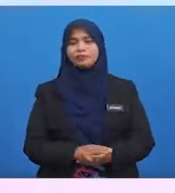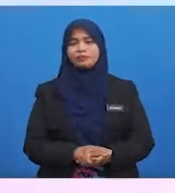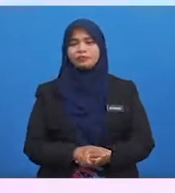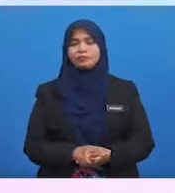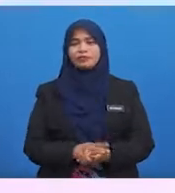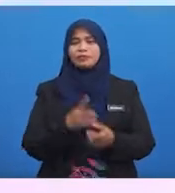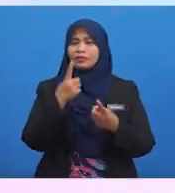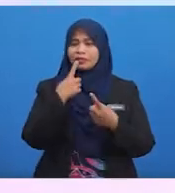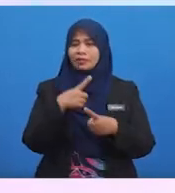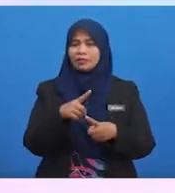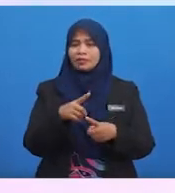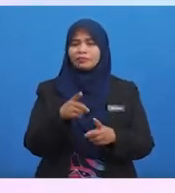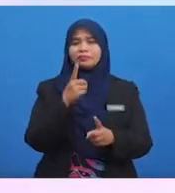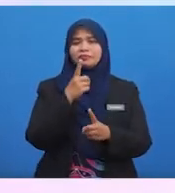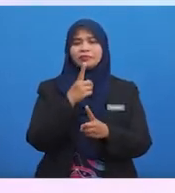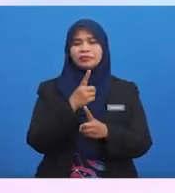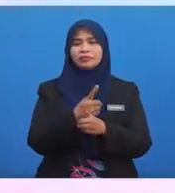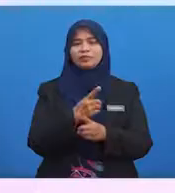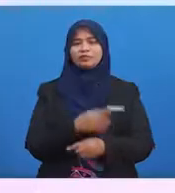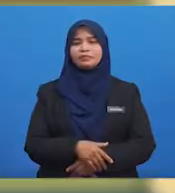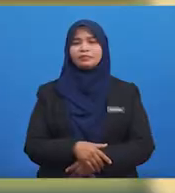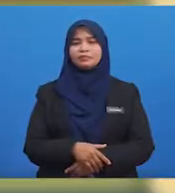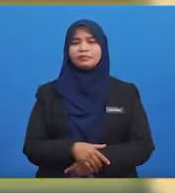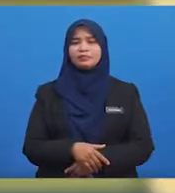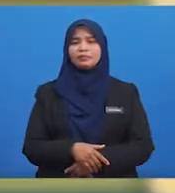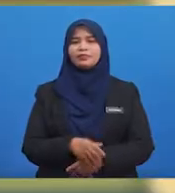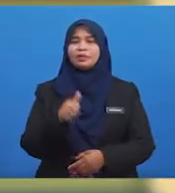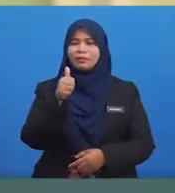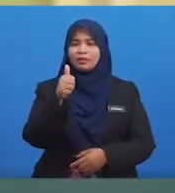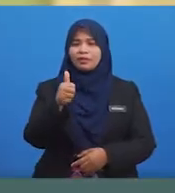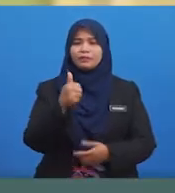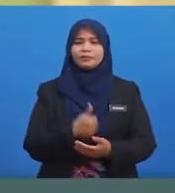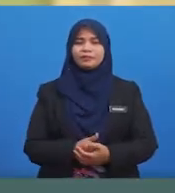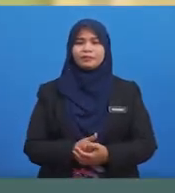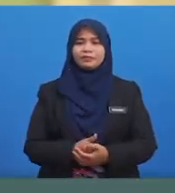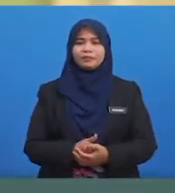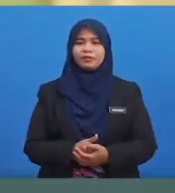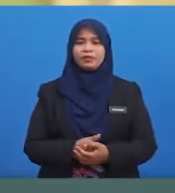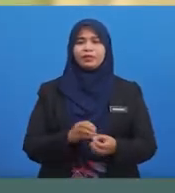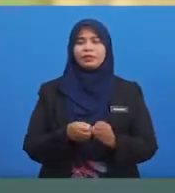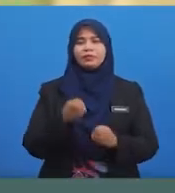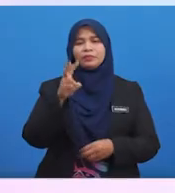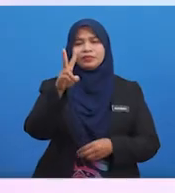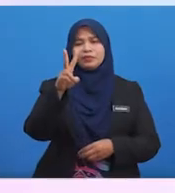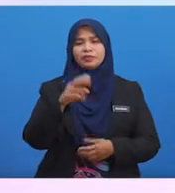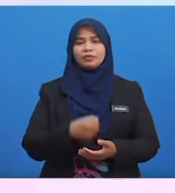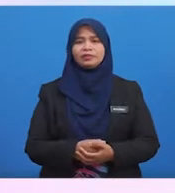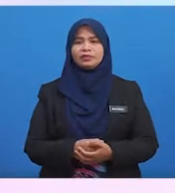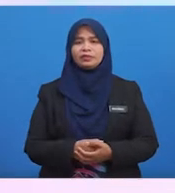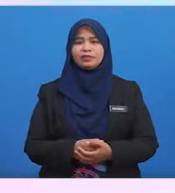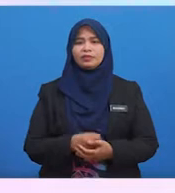jawabannya betul bagus situasi kedua